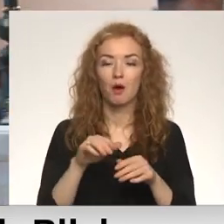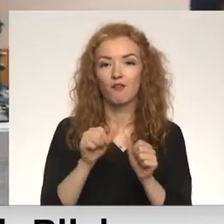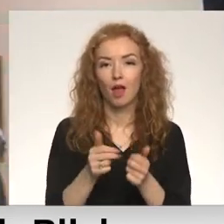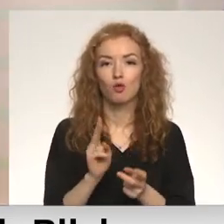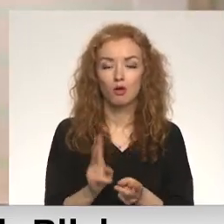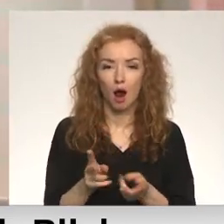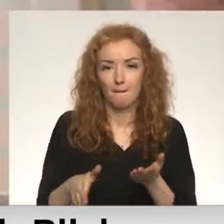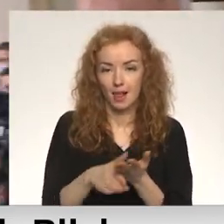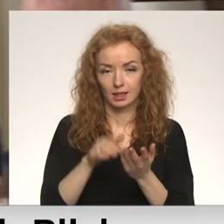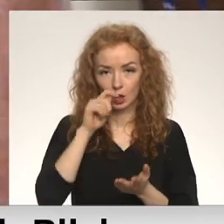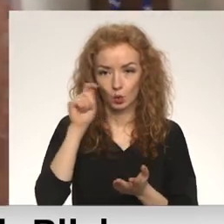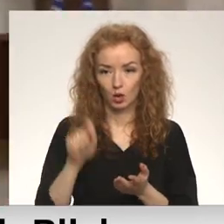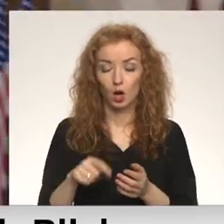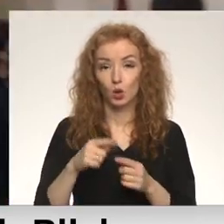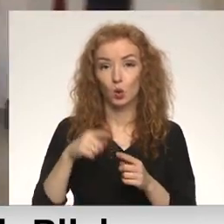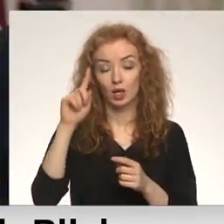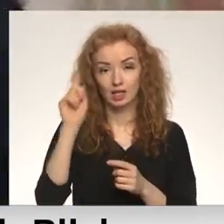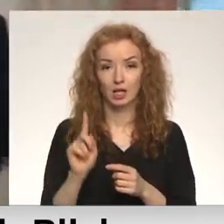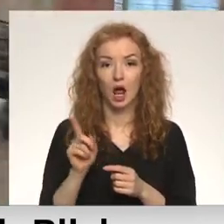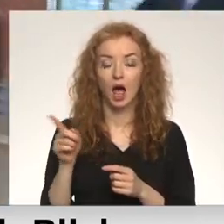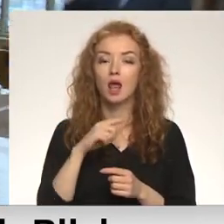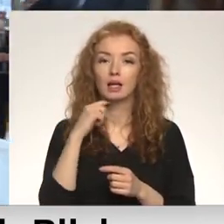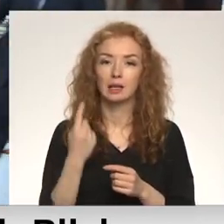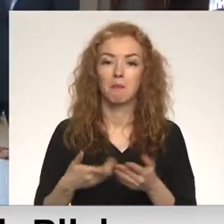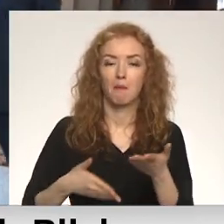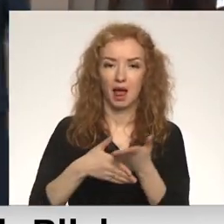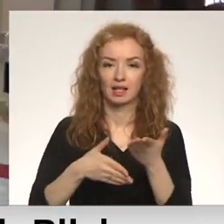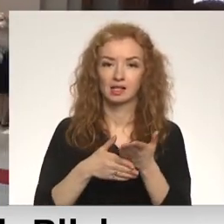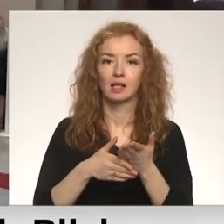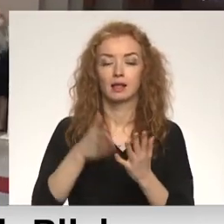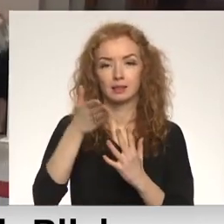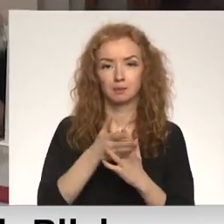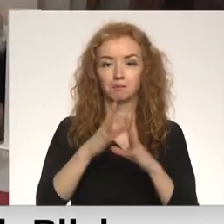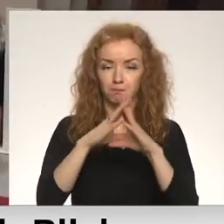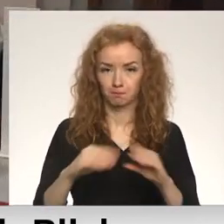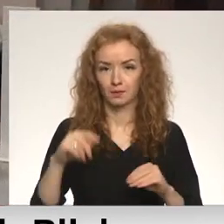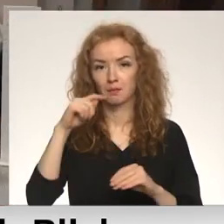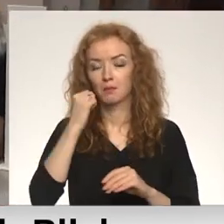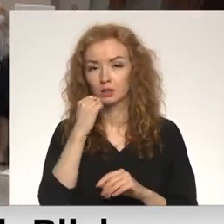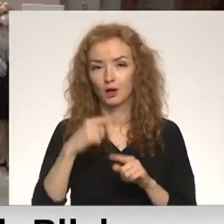jo Izraēla šobrīd aktīvi vēlas kļūt par Ukrainas un Maskavas mieru sarunu vidutāju.